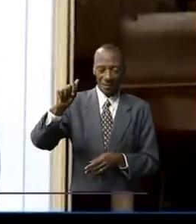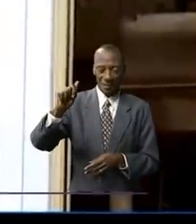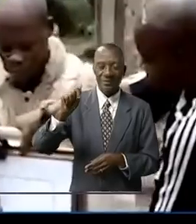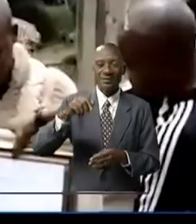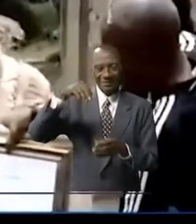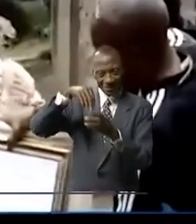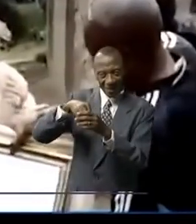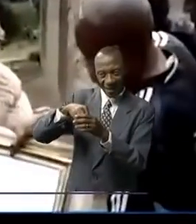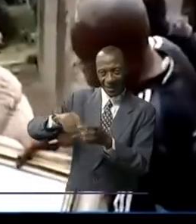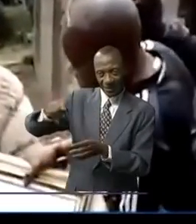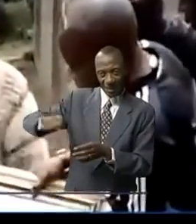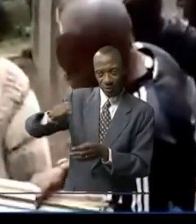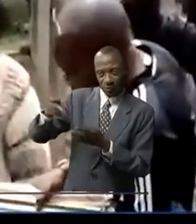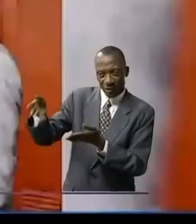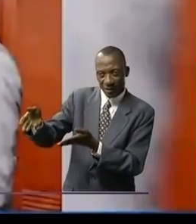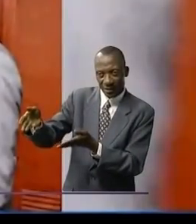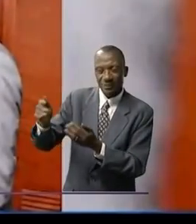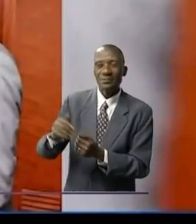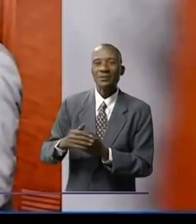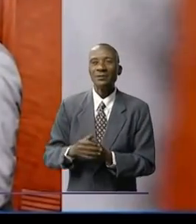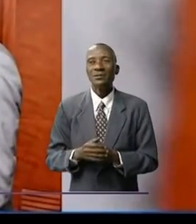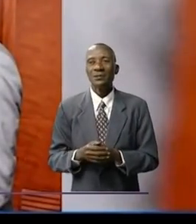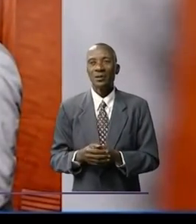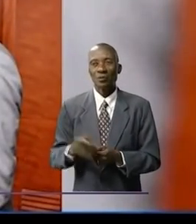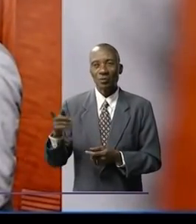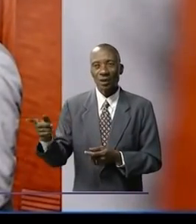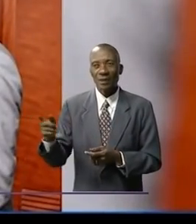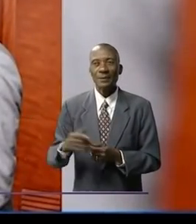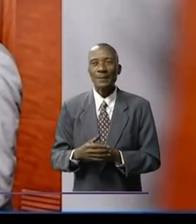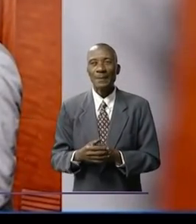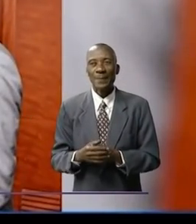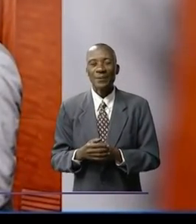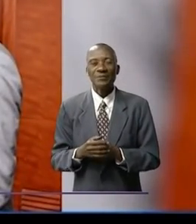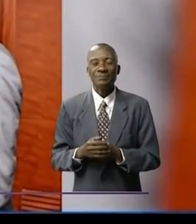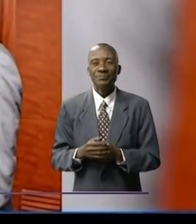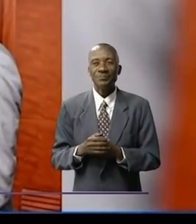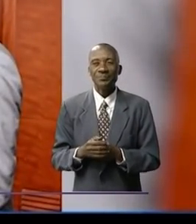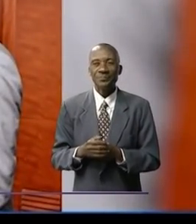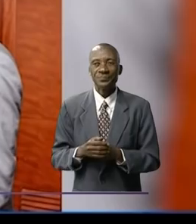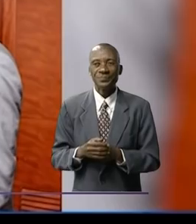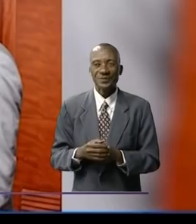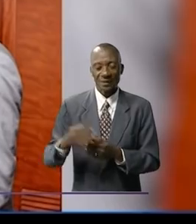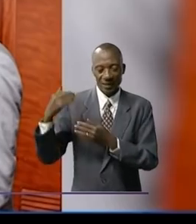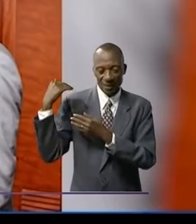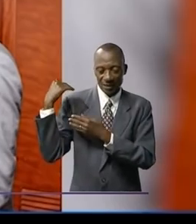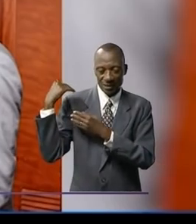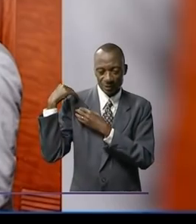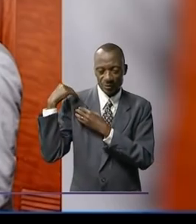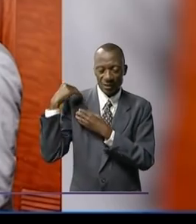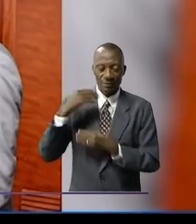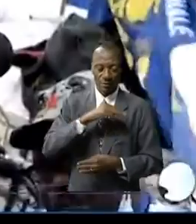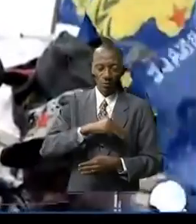photo officielle du chef de l'État. C'est l'objectif poursuivi par Élisée Bokoumouana Namaposo, autorité morale du parti pour